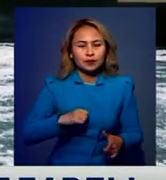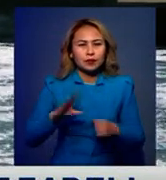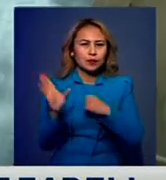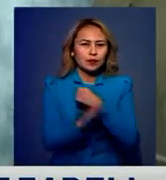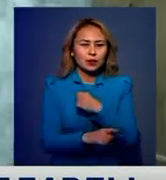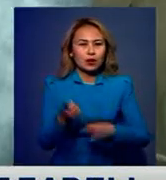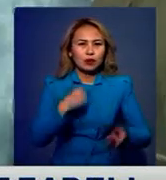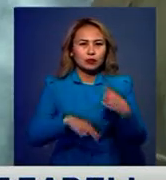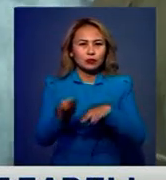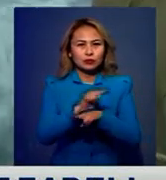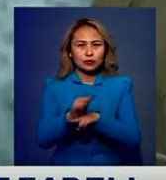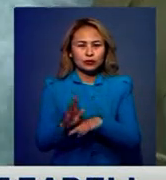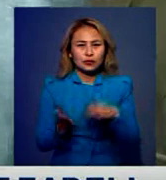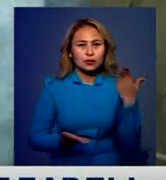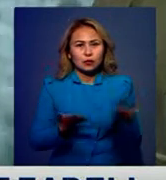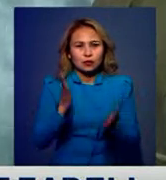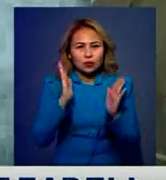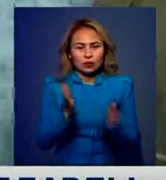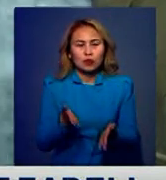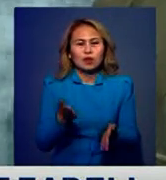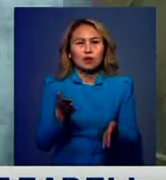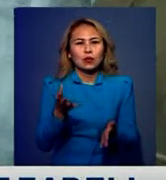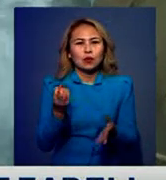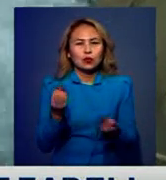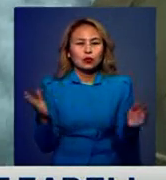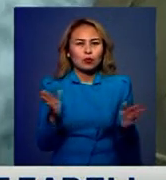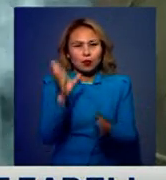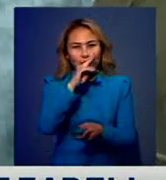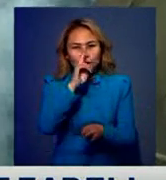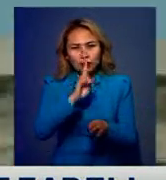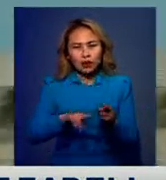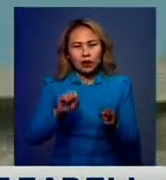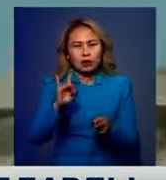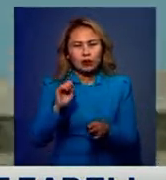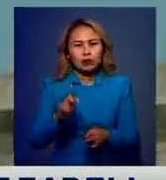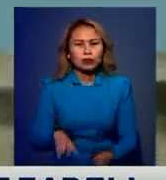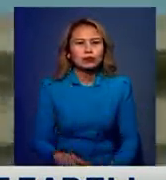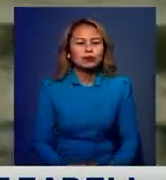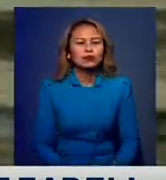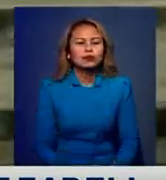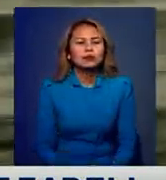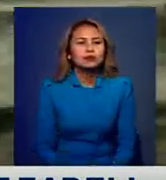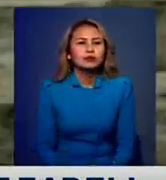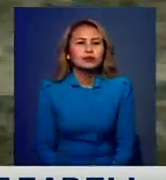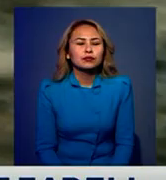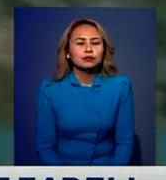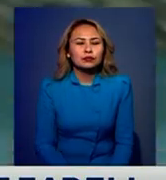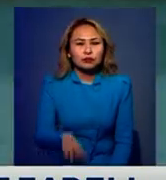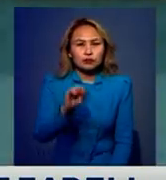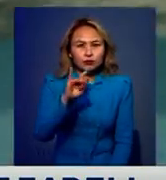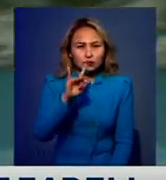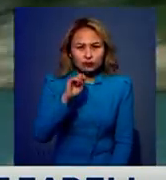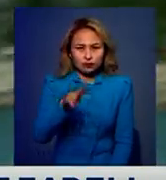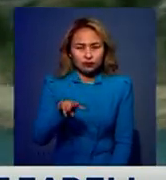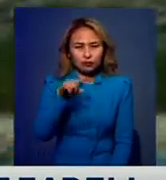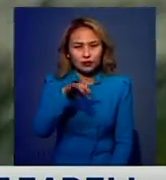қалпына келтірмесек, балығы тайдай тулаған кіші аралдан да айырылып қалуымыз бек мүмкін деді. Халық арал тағдырына